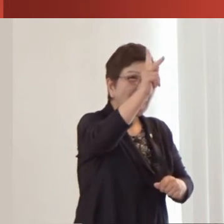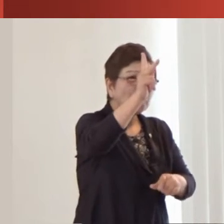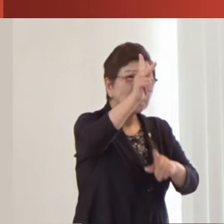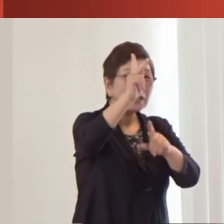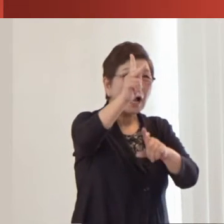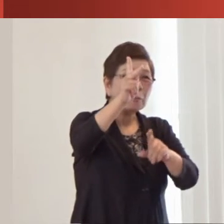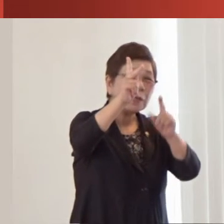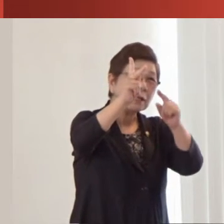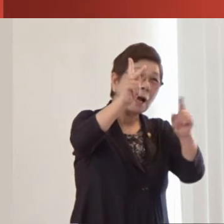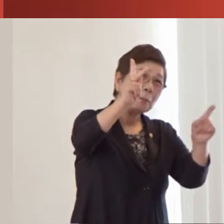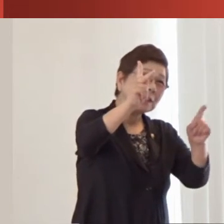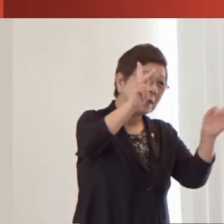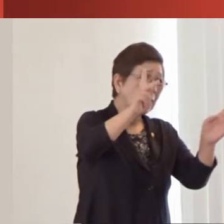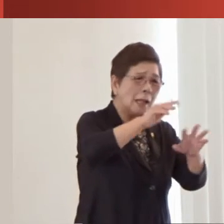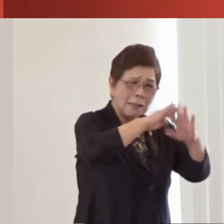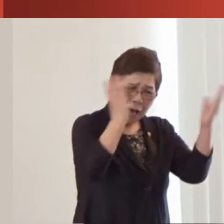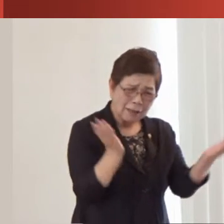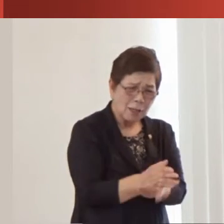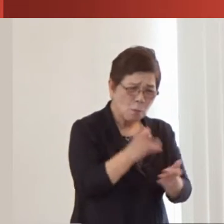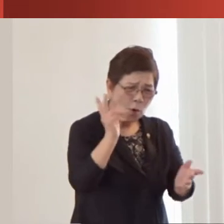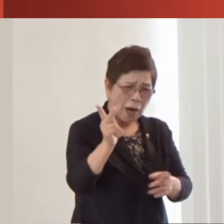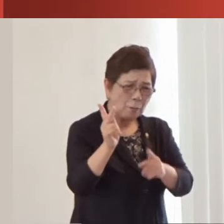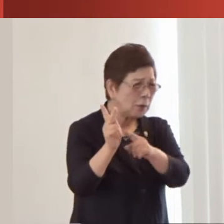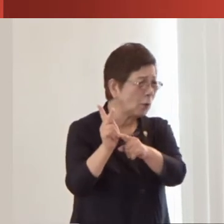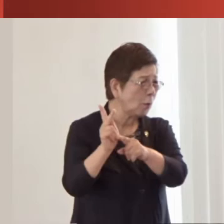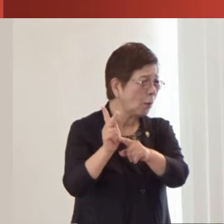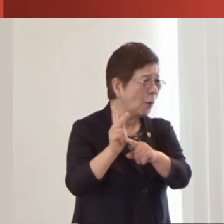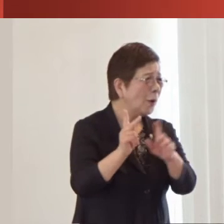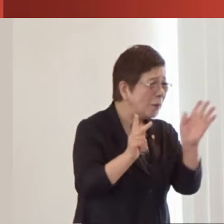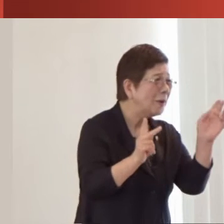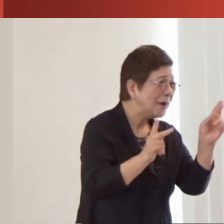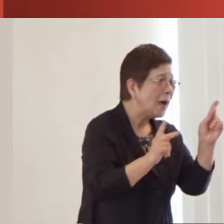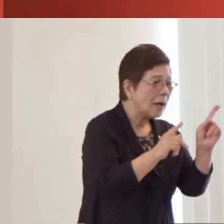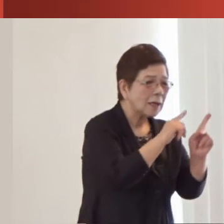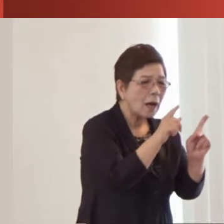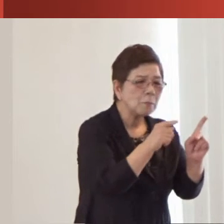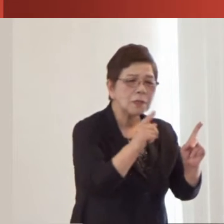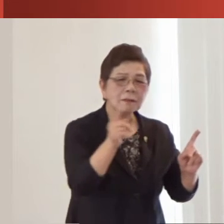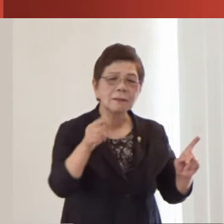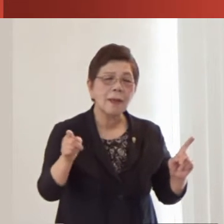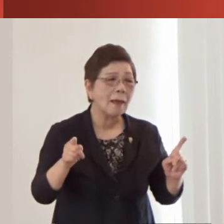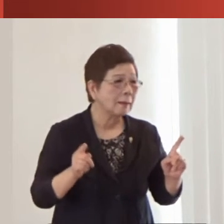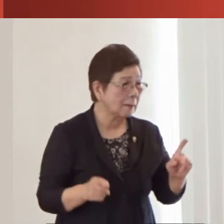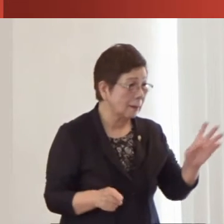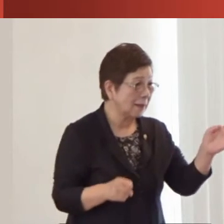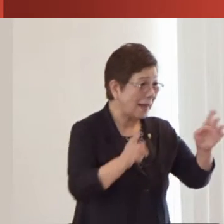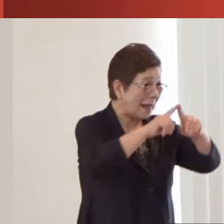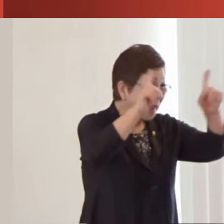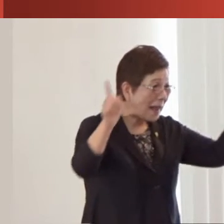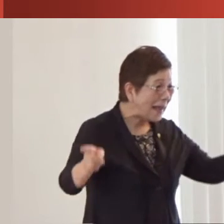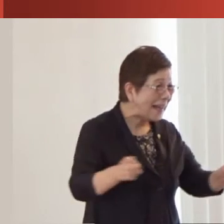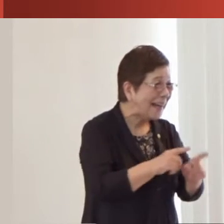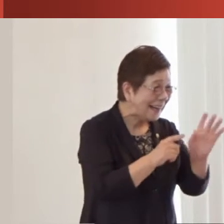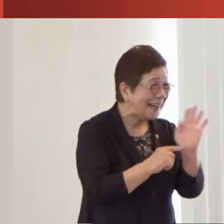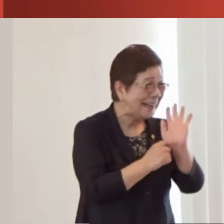、何でもかんでも神、鈴木誠也は神ってると、カープは神ってると、